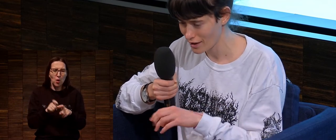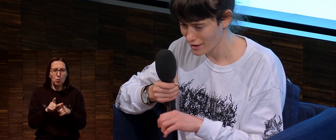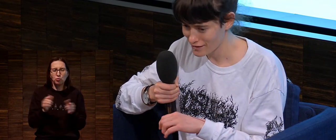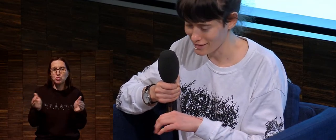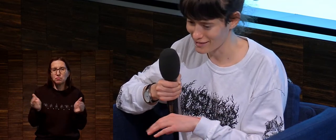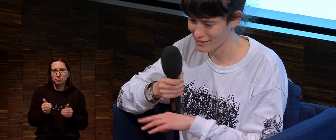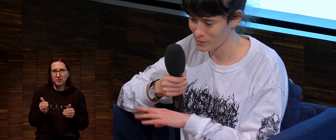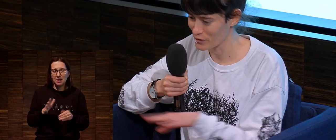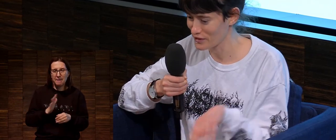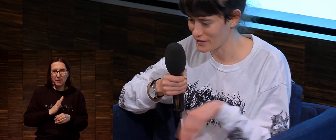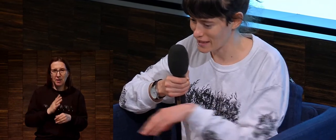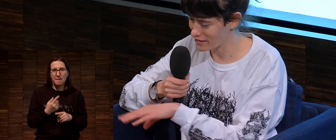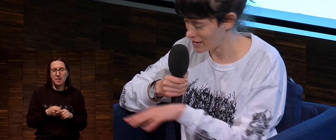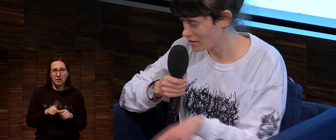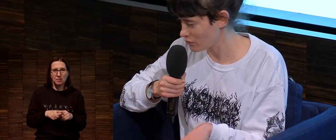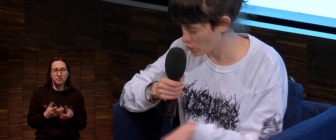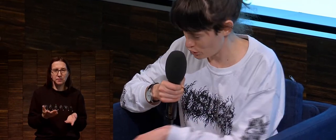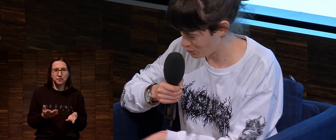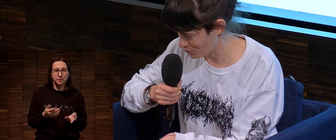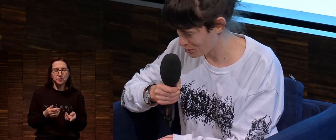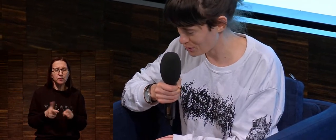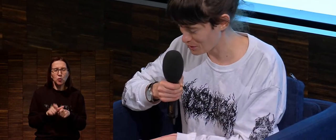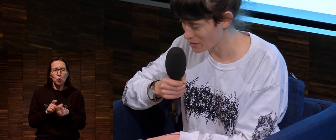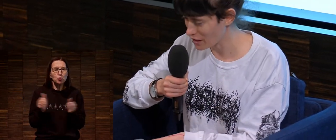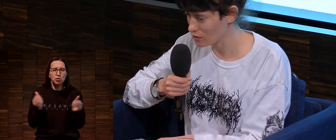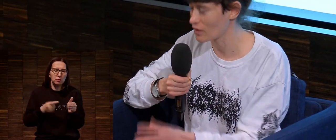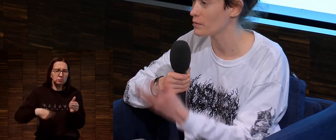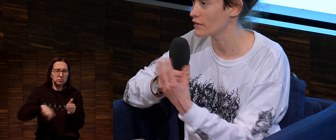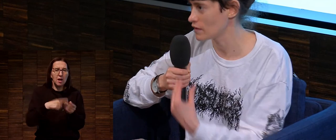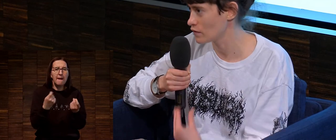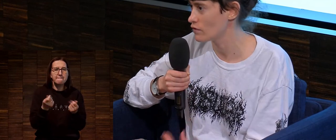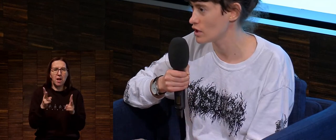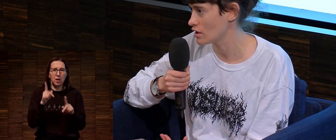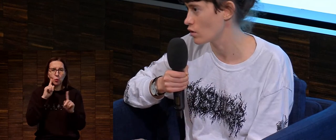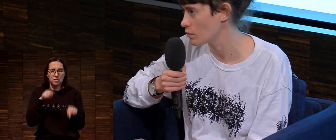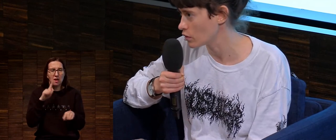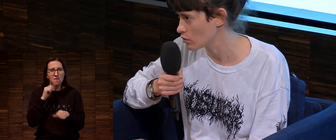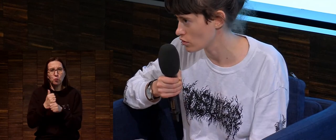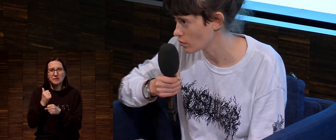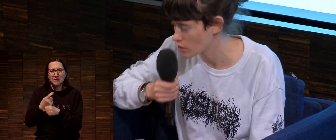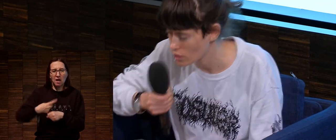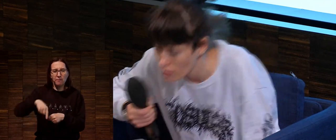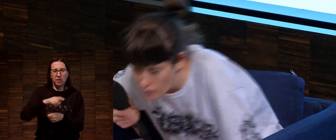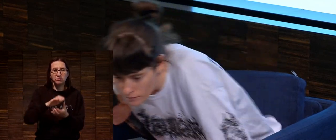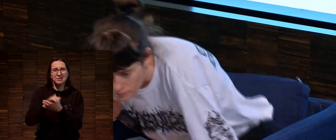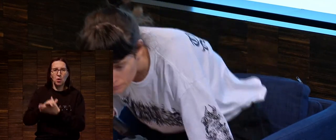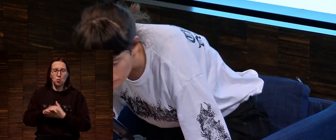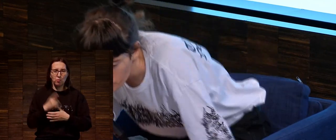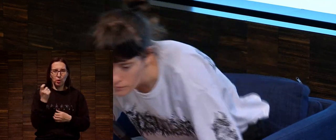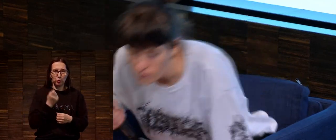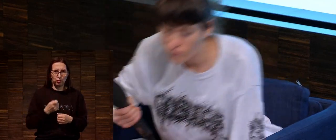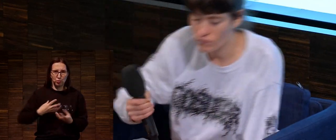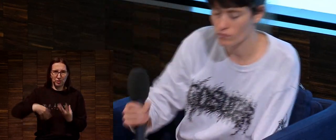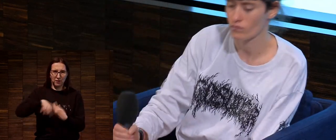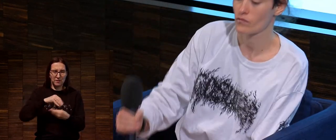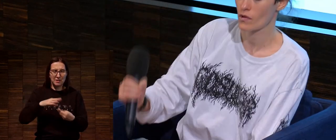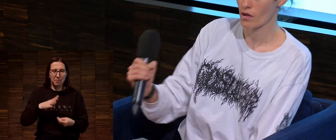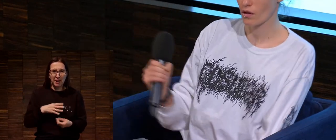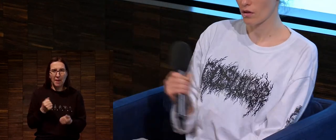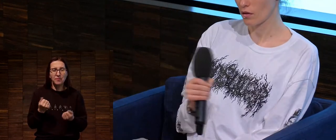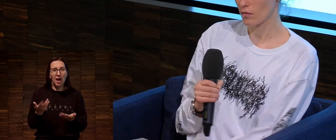кругах. Вот. Он был известен в очень узких кругах, то там в основном все знакомые художники пришли.